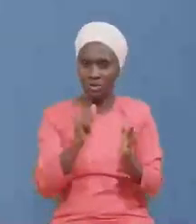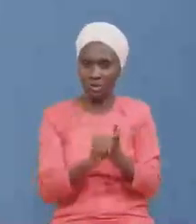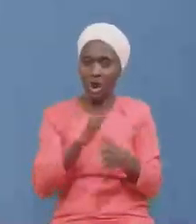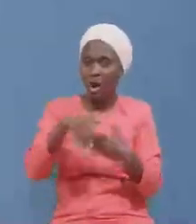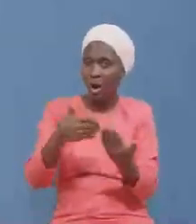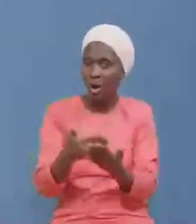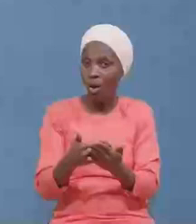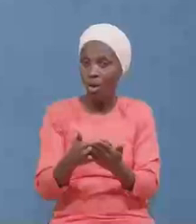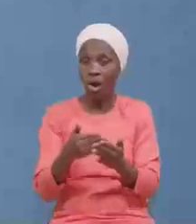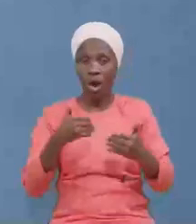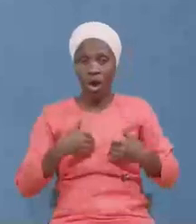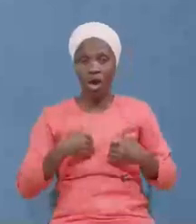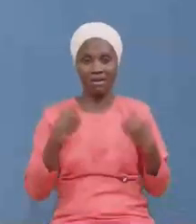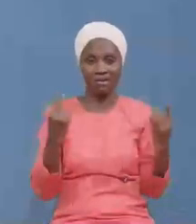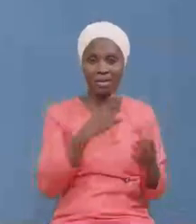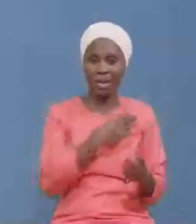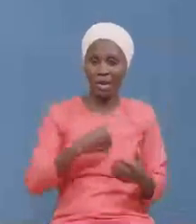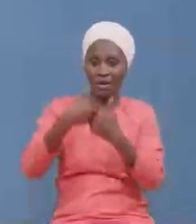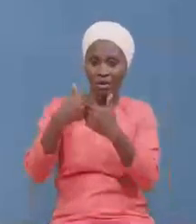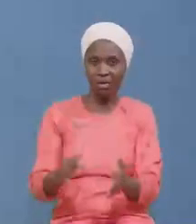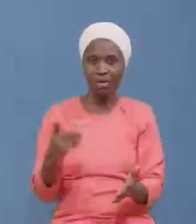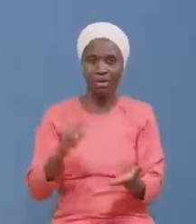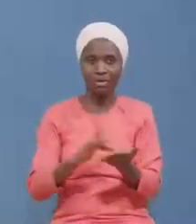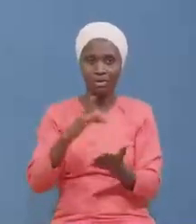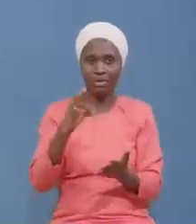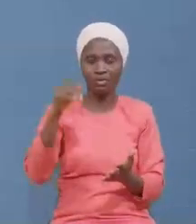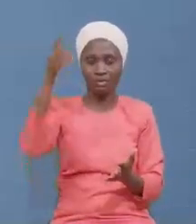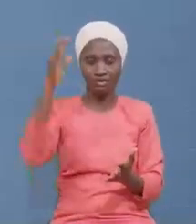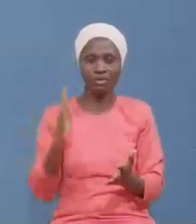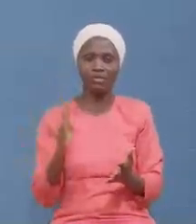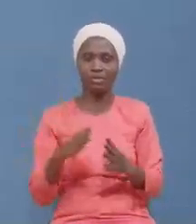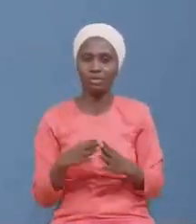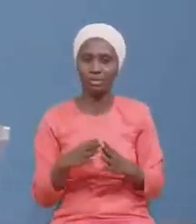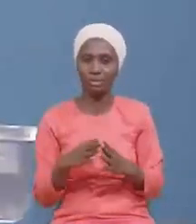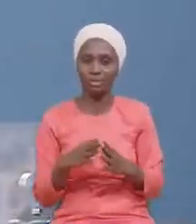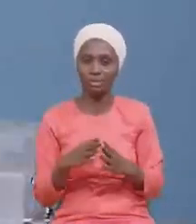La réalité est que tous ont péché et sont privés de la gloire de Dieu.